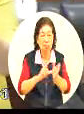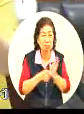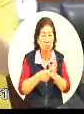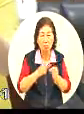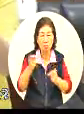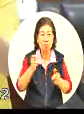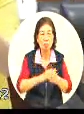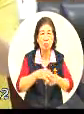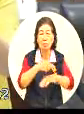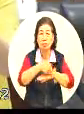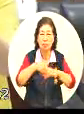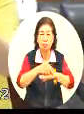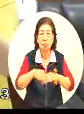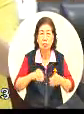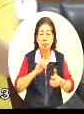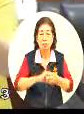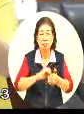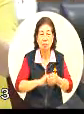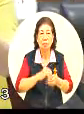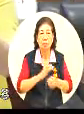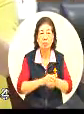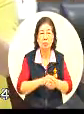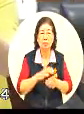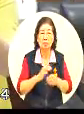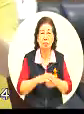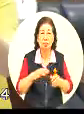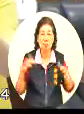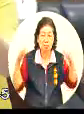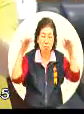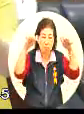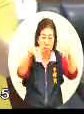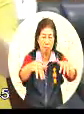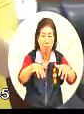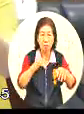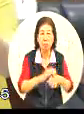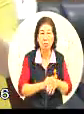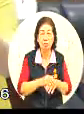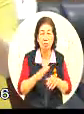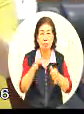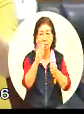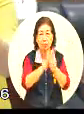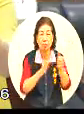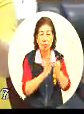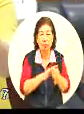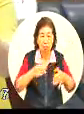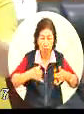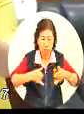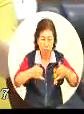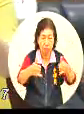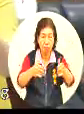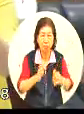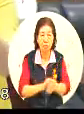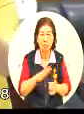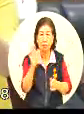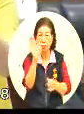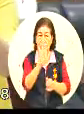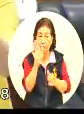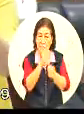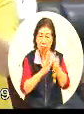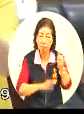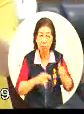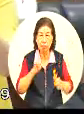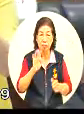哦，因为他人潮他如果过度集中，他一定会影响道路交通塞到爆哦，那